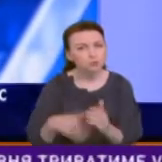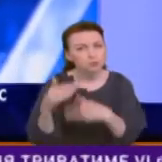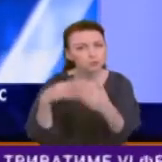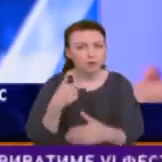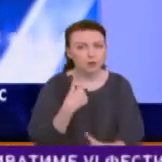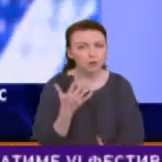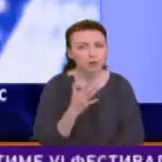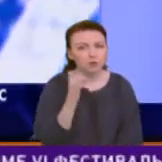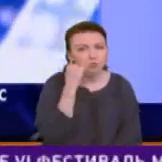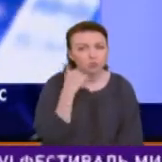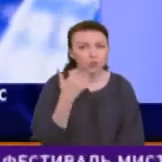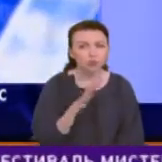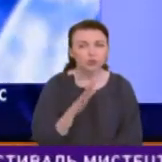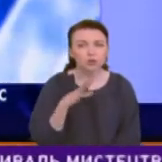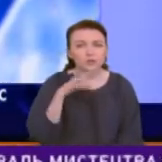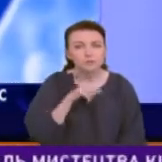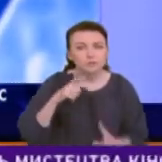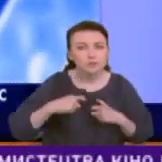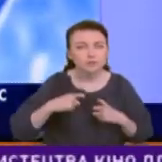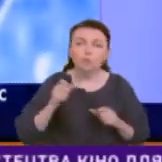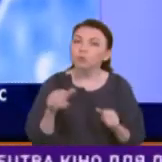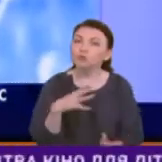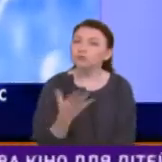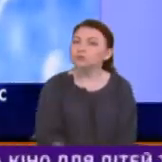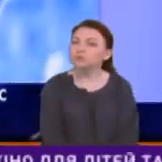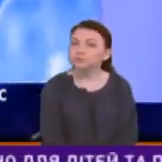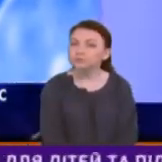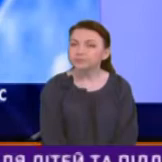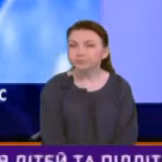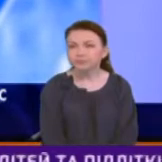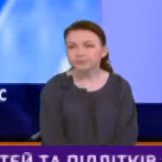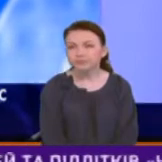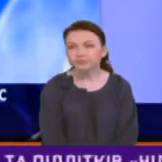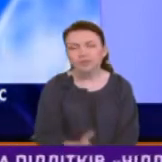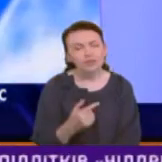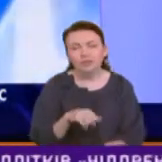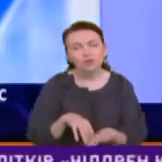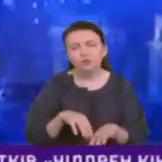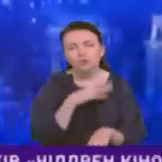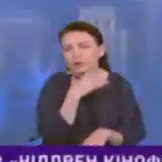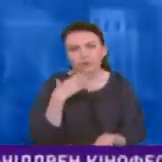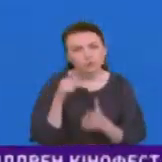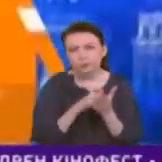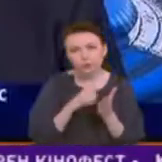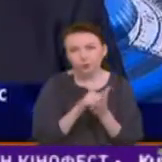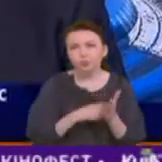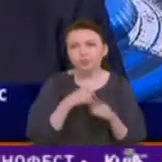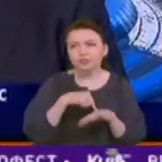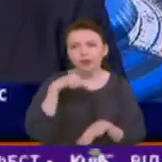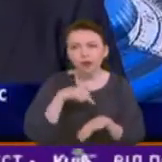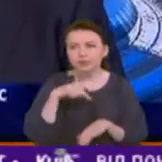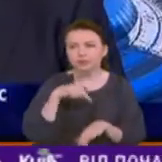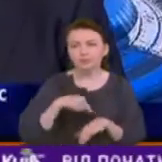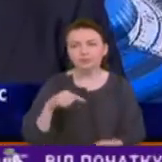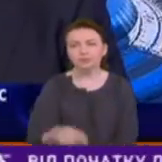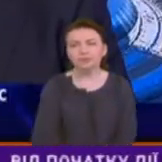на плечі, от, відомий. Ну, тут, знаєте, цілий комплекс, напевно, причин і реакції